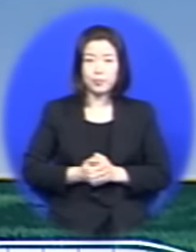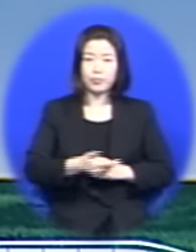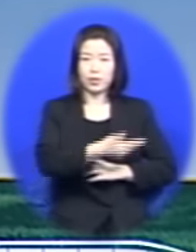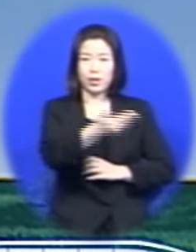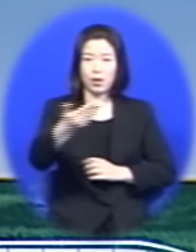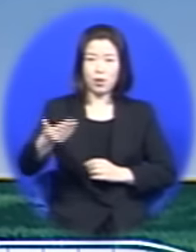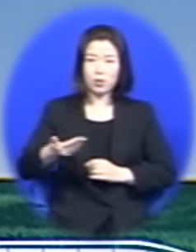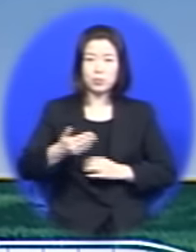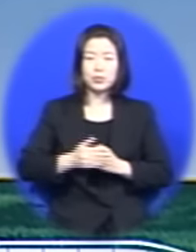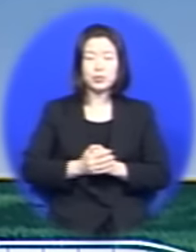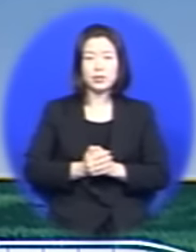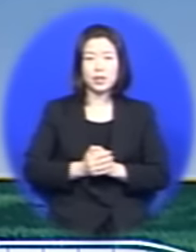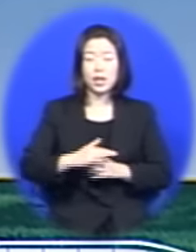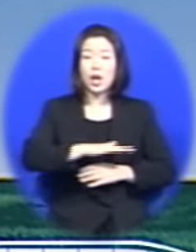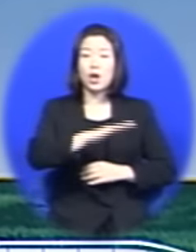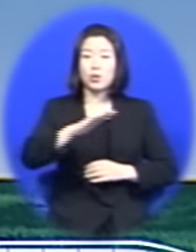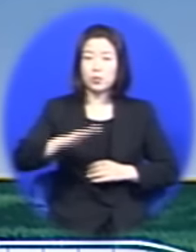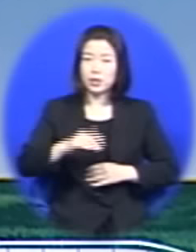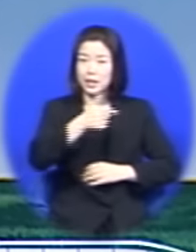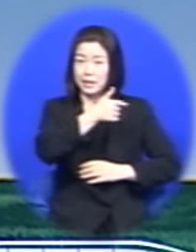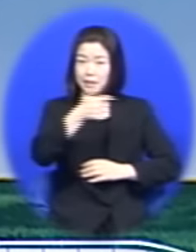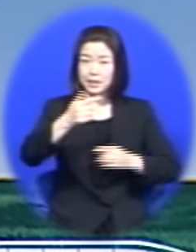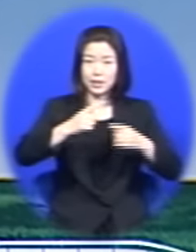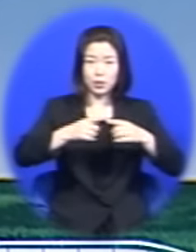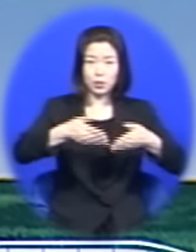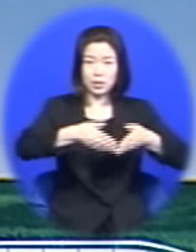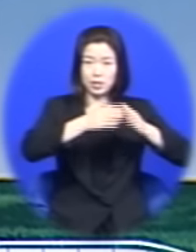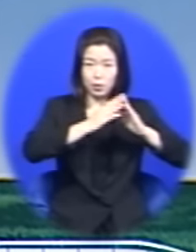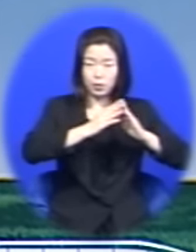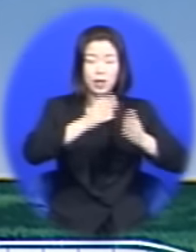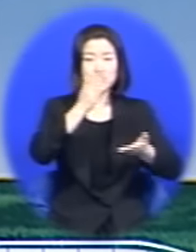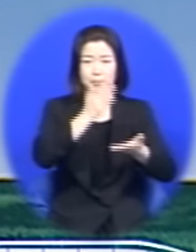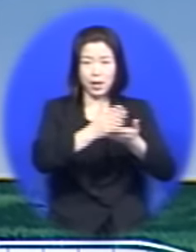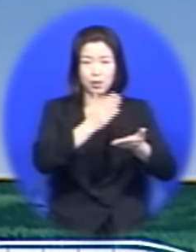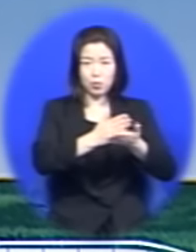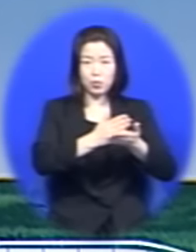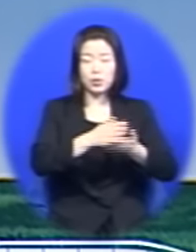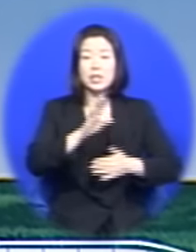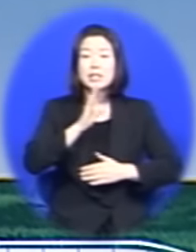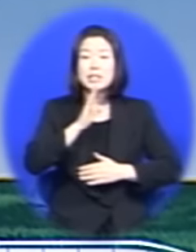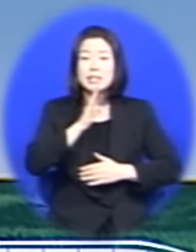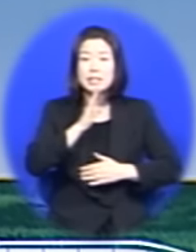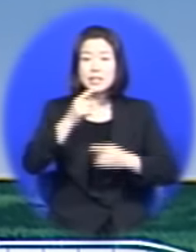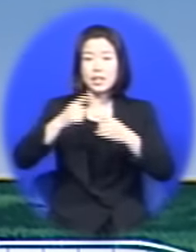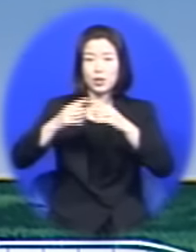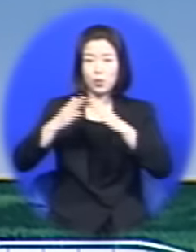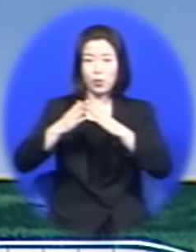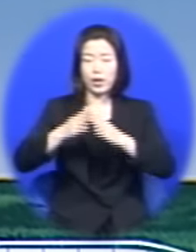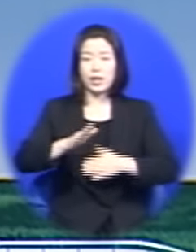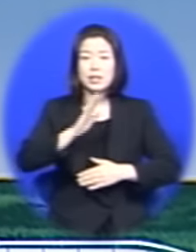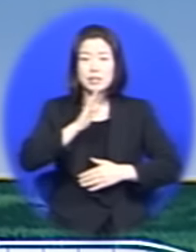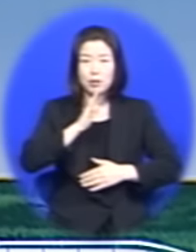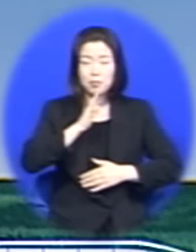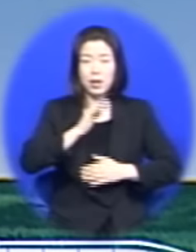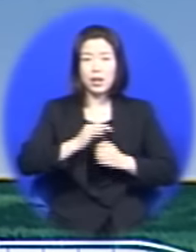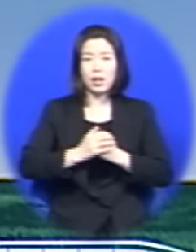여러분 우리가 큰 교회를 세우려고 하지 말고 진짜 교회, 정말